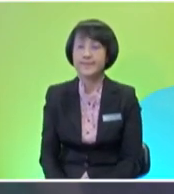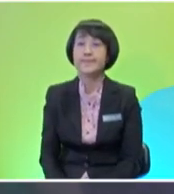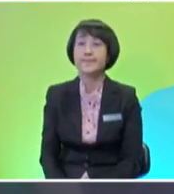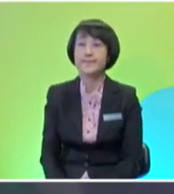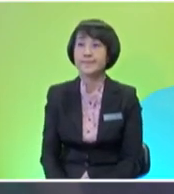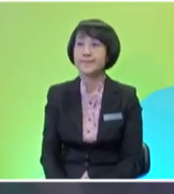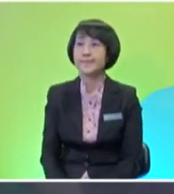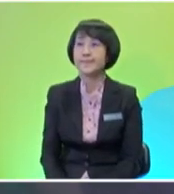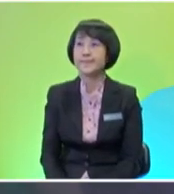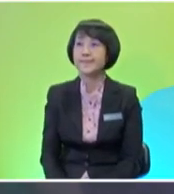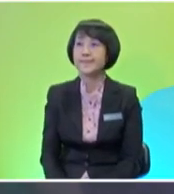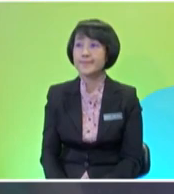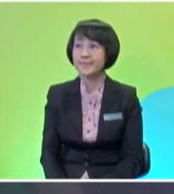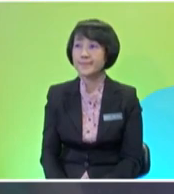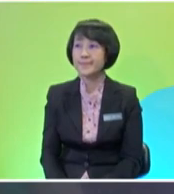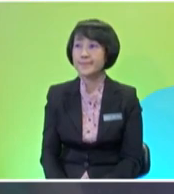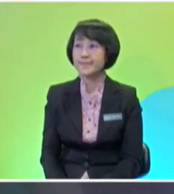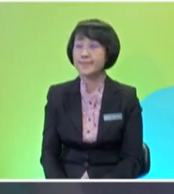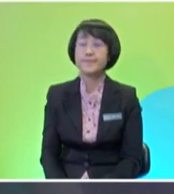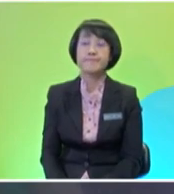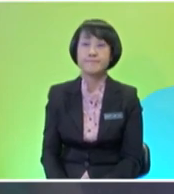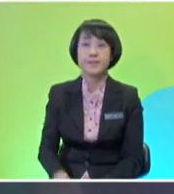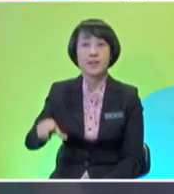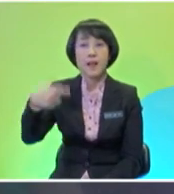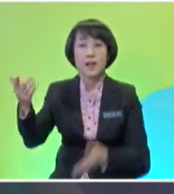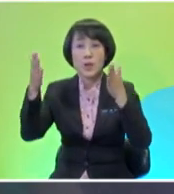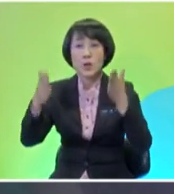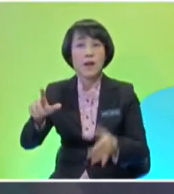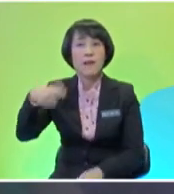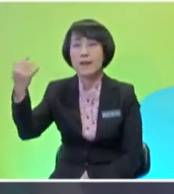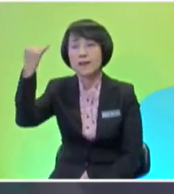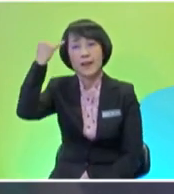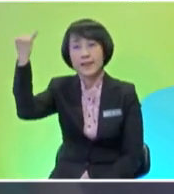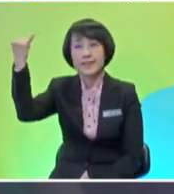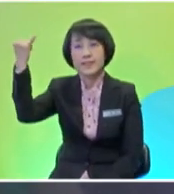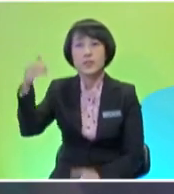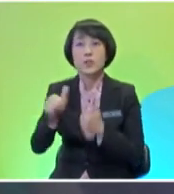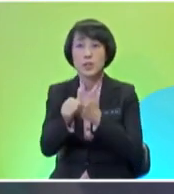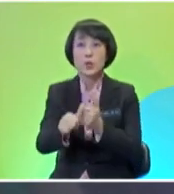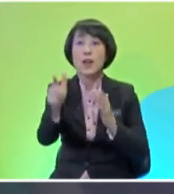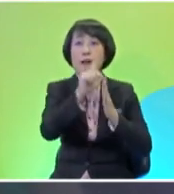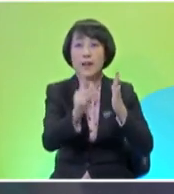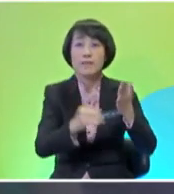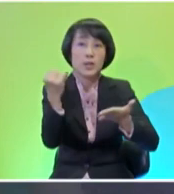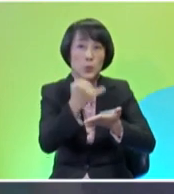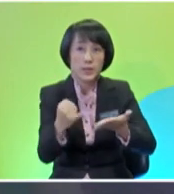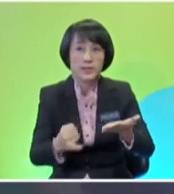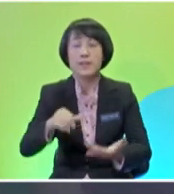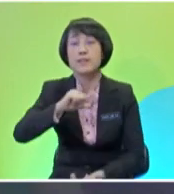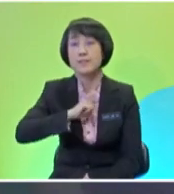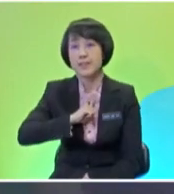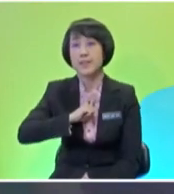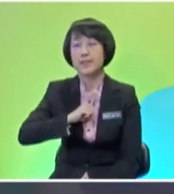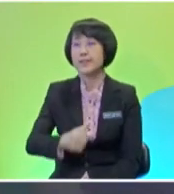Betul, sebab lain orang lain aktivitinya. Yeah, lain idea dia. Betul. Jadi bergantung pada itulah. Jadi sekejap lagi kita akan terus buat.